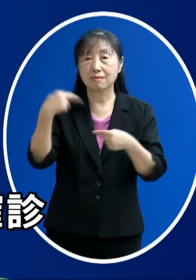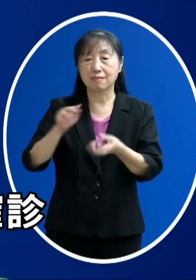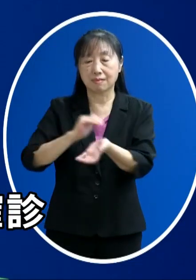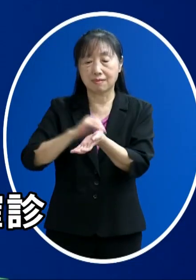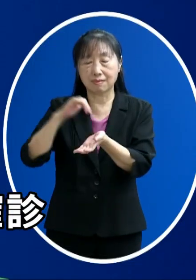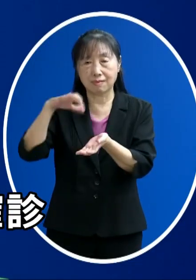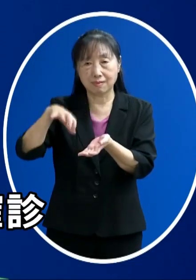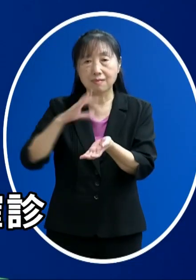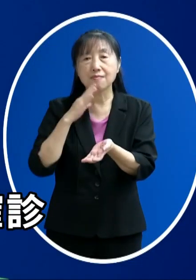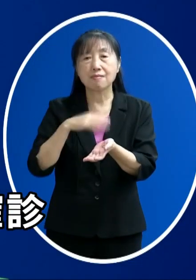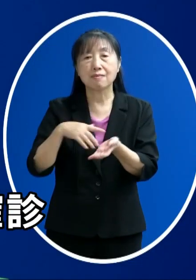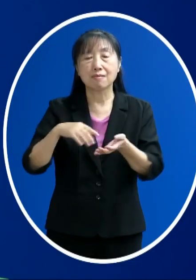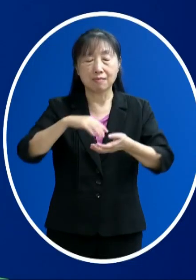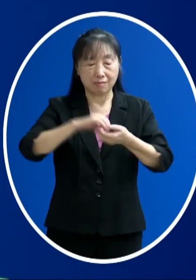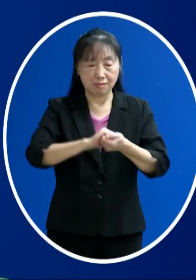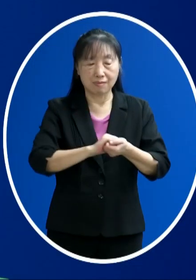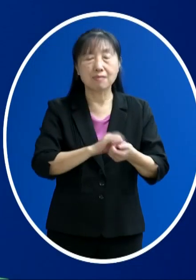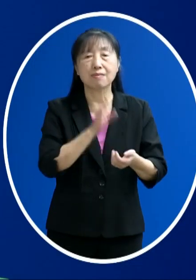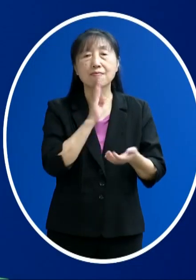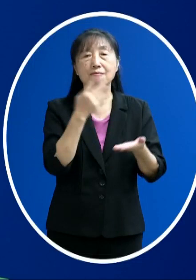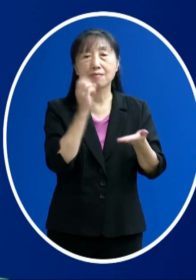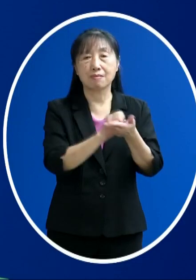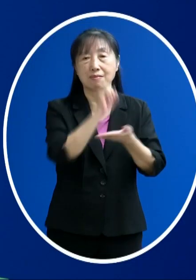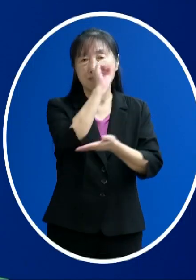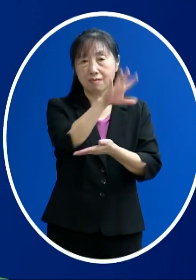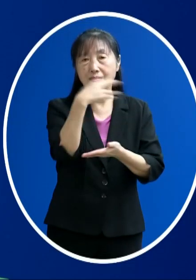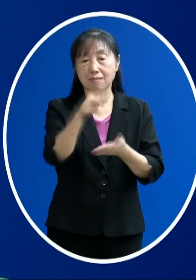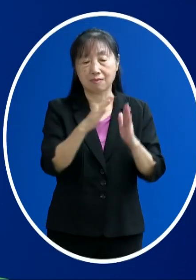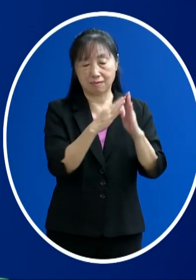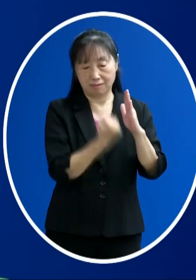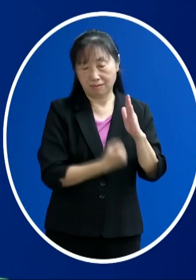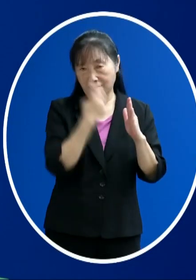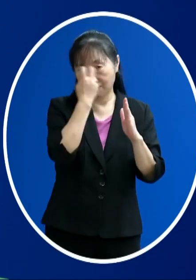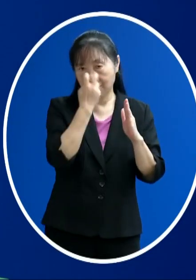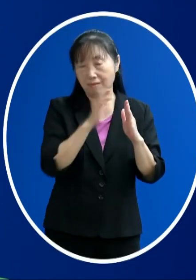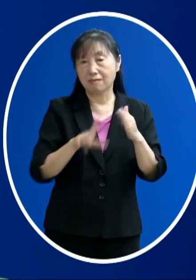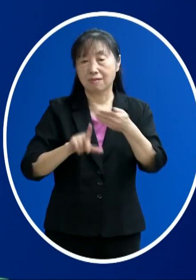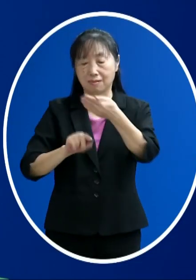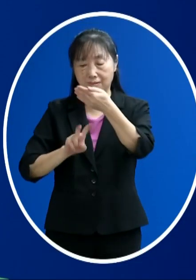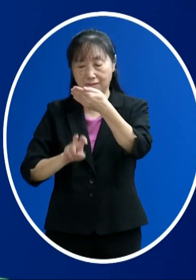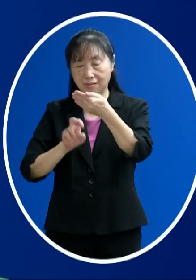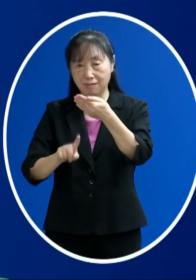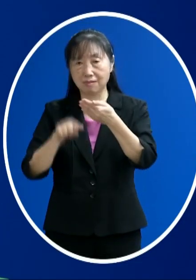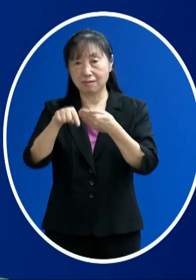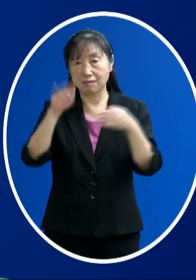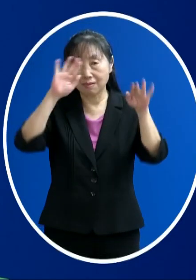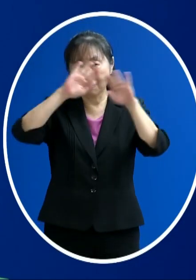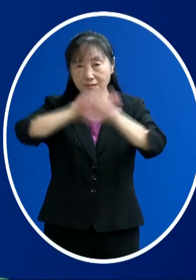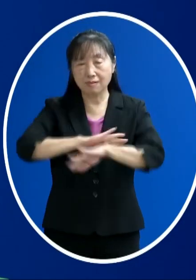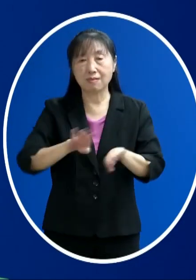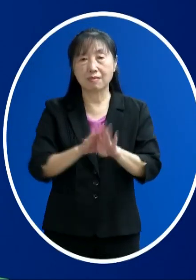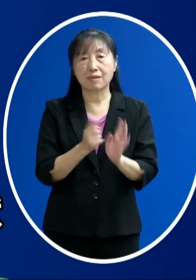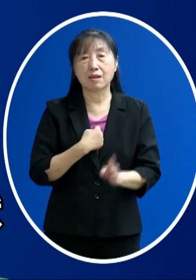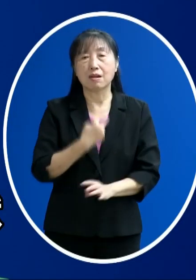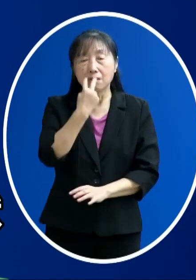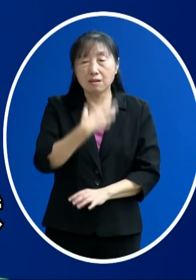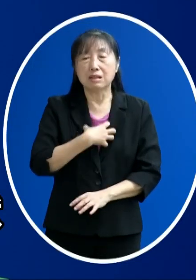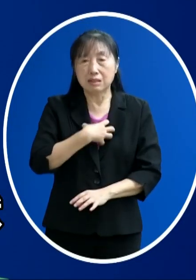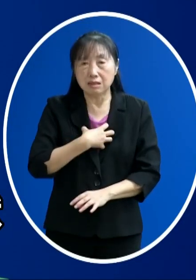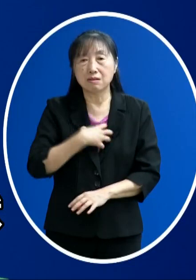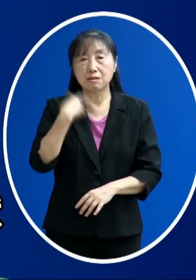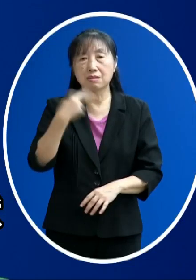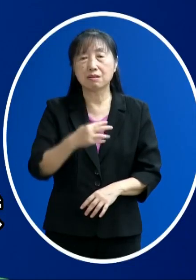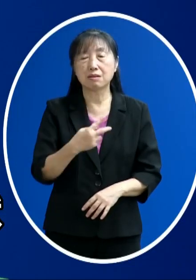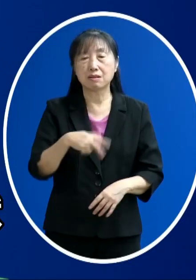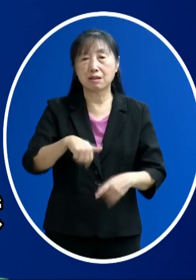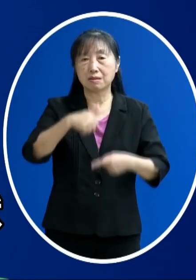边确认通报确诊，采取居家照护。不过隔天9月21号的晚上就出现这个呼吸喘跟血氧低